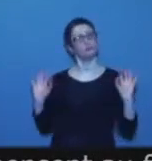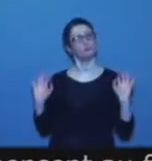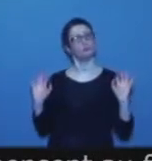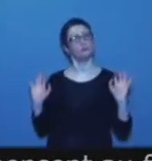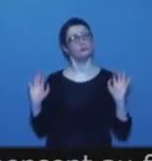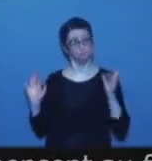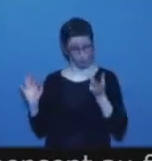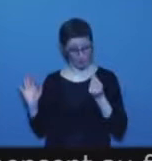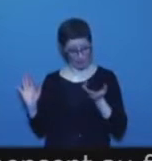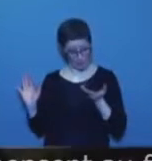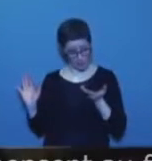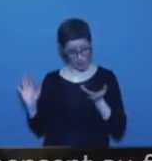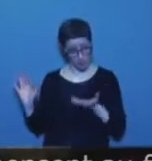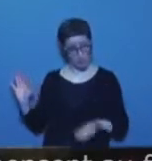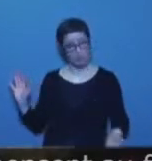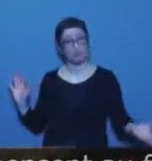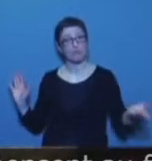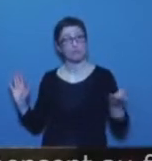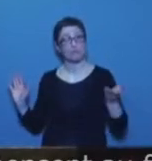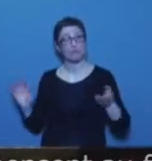Vous avez compris?